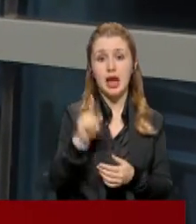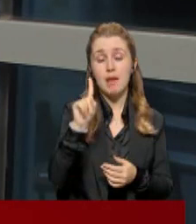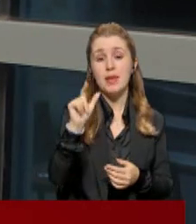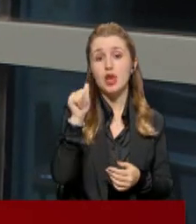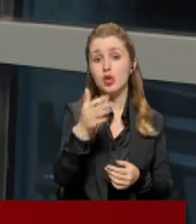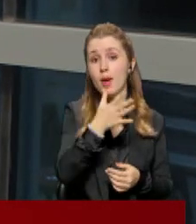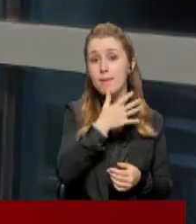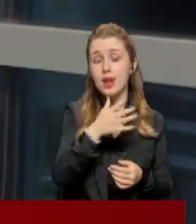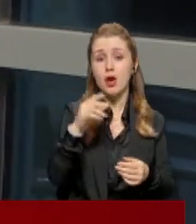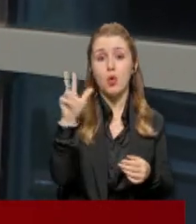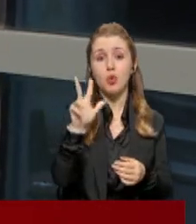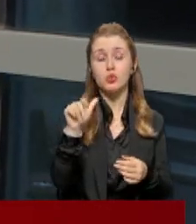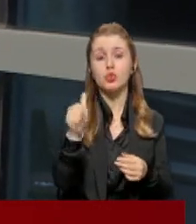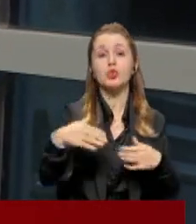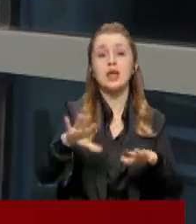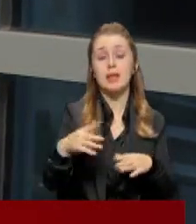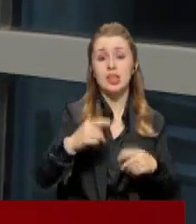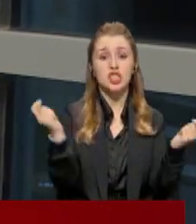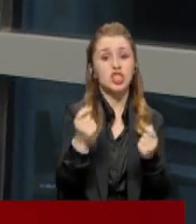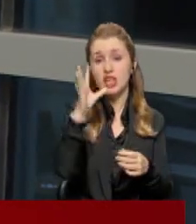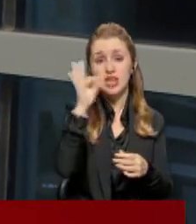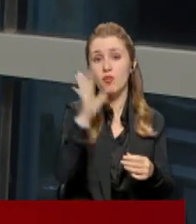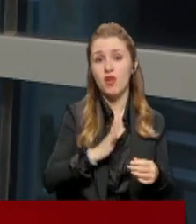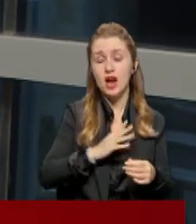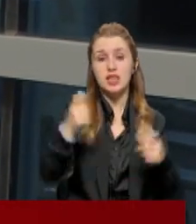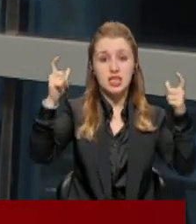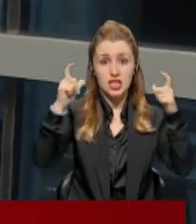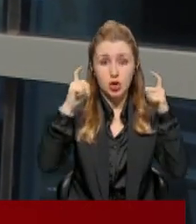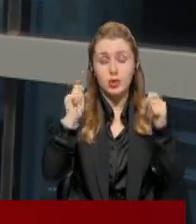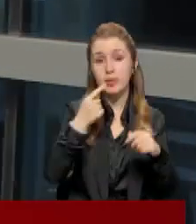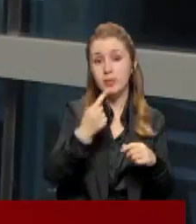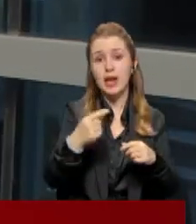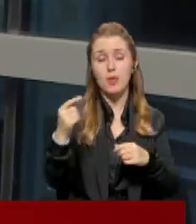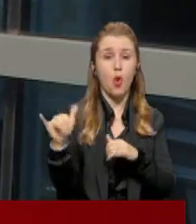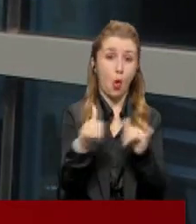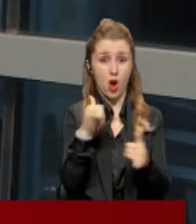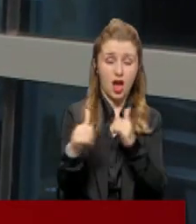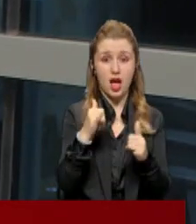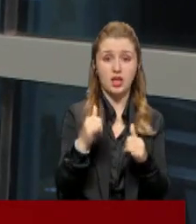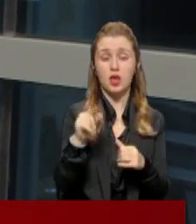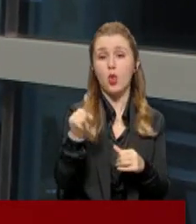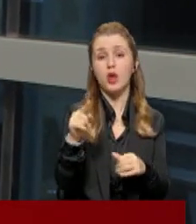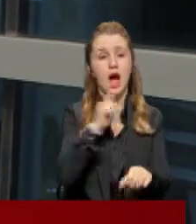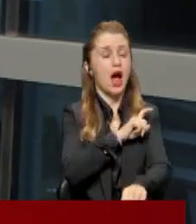günümü dahi bırak 30 günü. Beni çalıştıran kim varsa, sigortamı yaptım deyip de oyalayan, zehir zıkkım olsun.